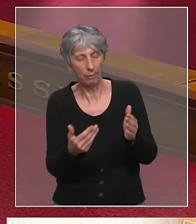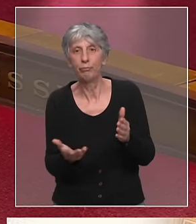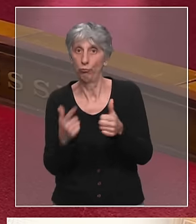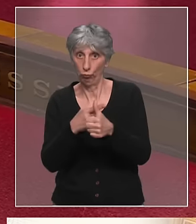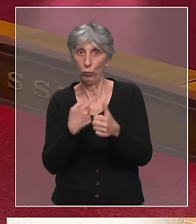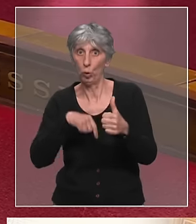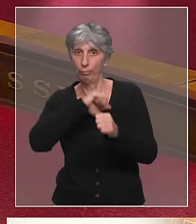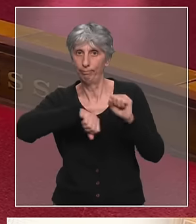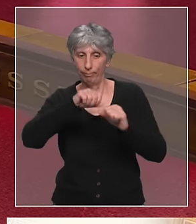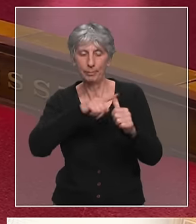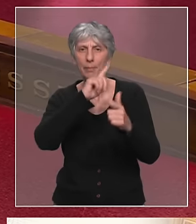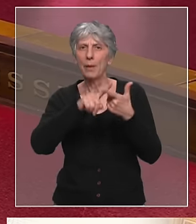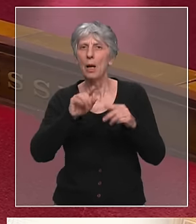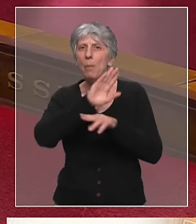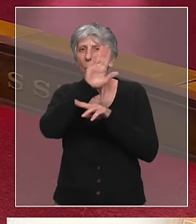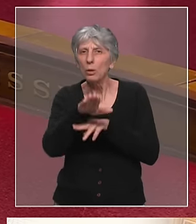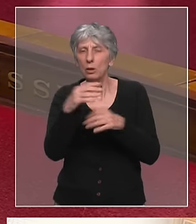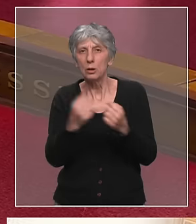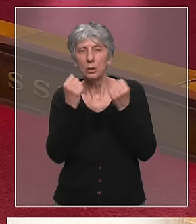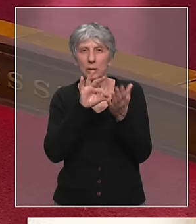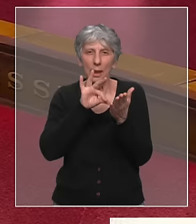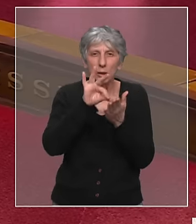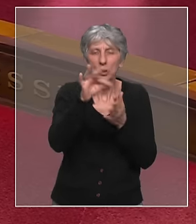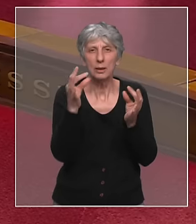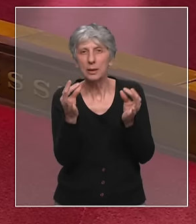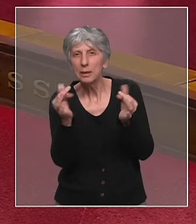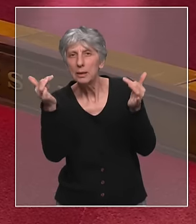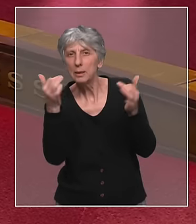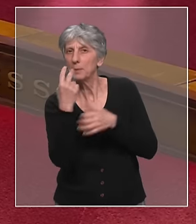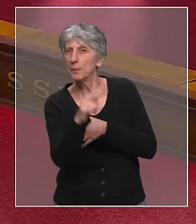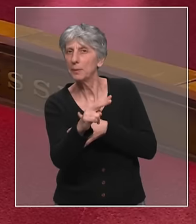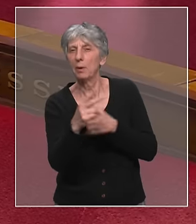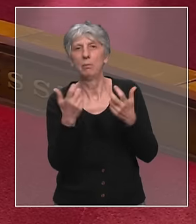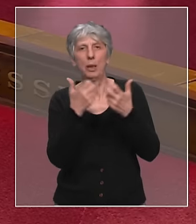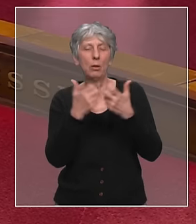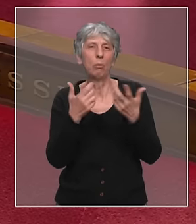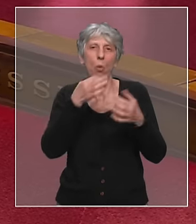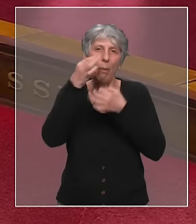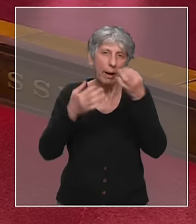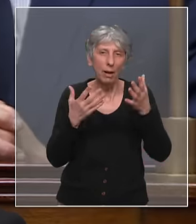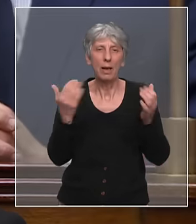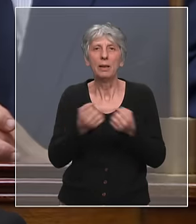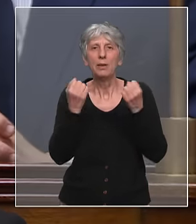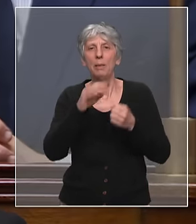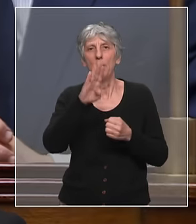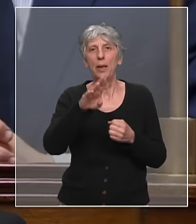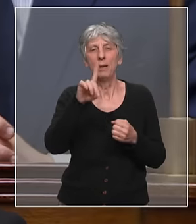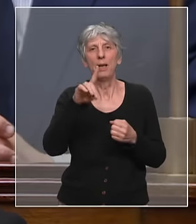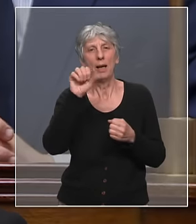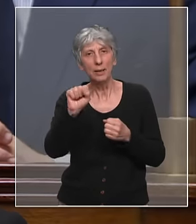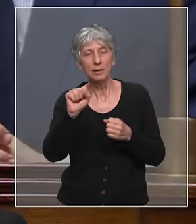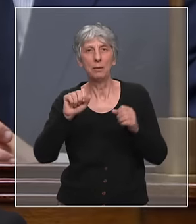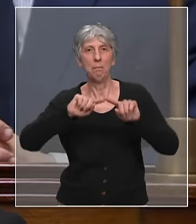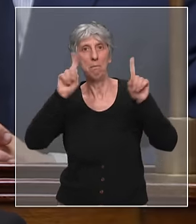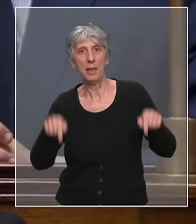évidemment protéger les activités les plus stratégiques, les plus sensibles d'Atos. On cite notamment régulièrement les activités BDS, Big Data